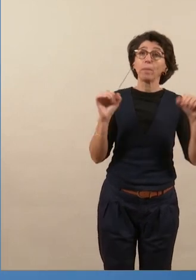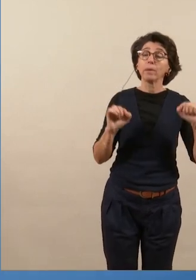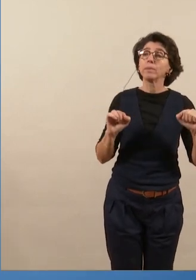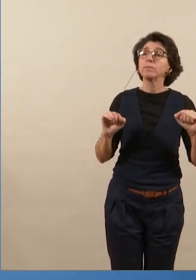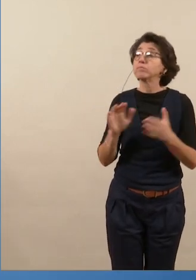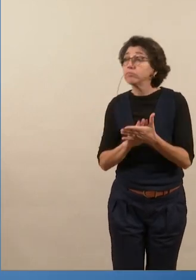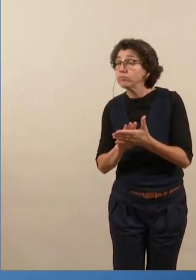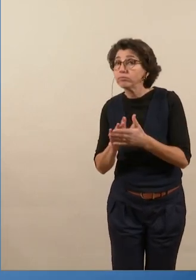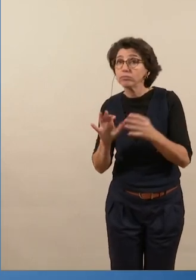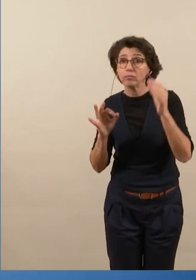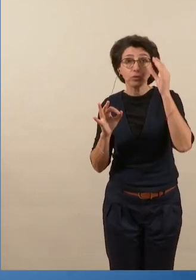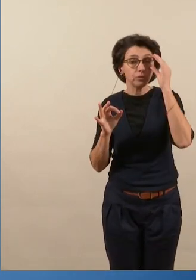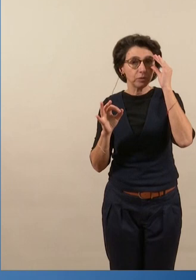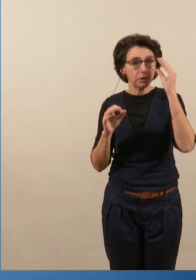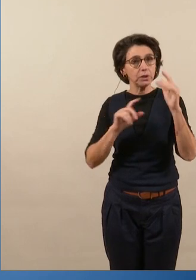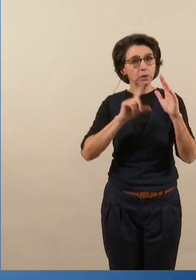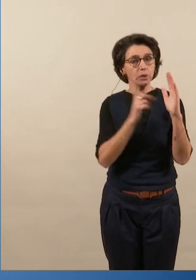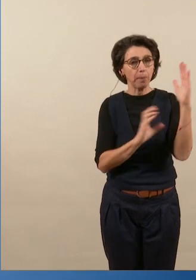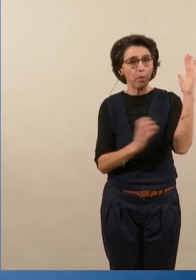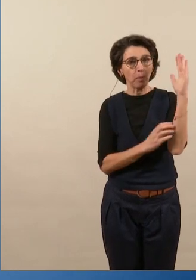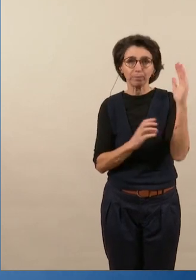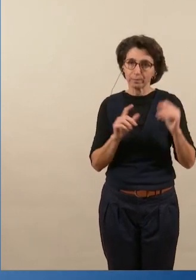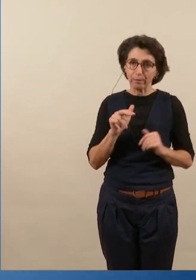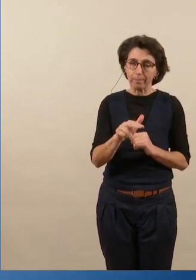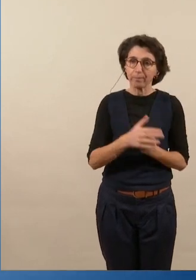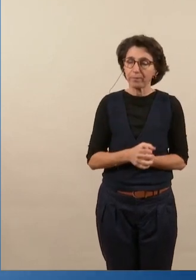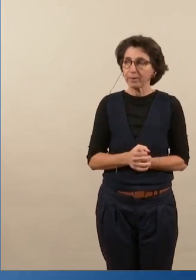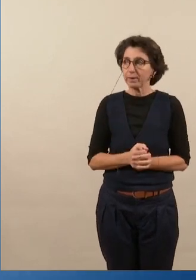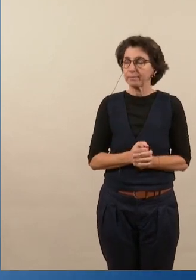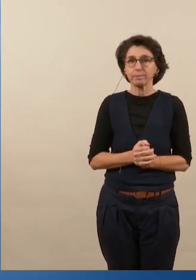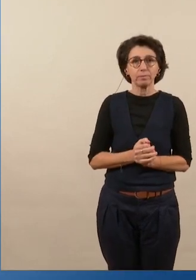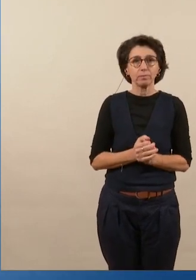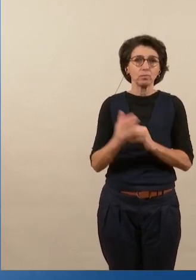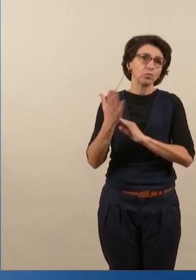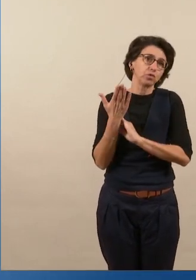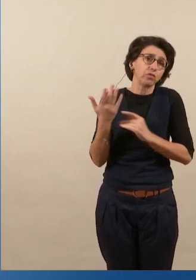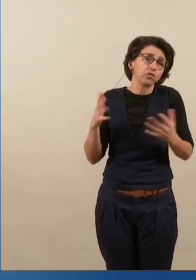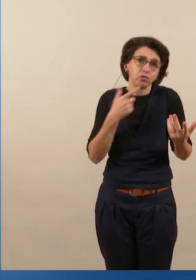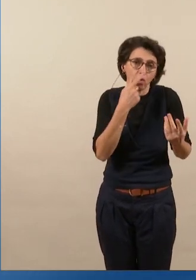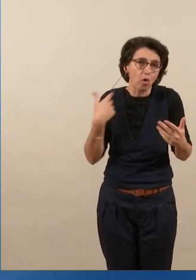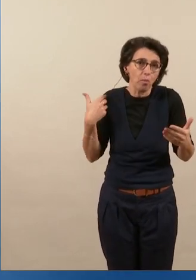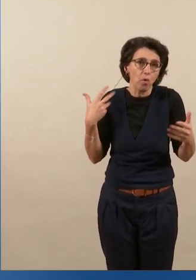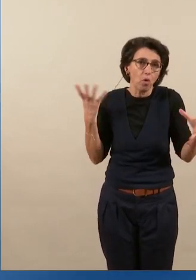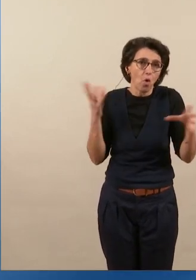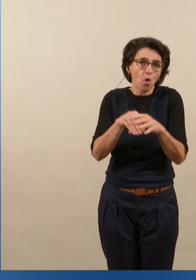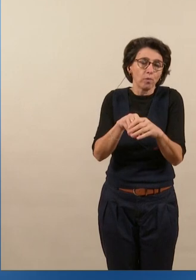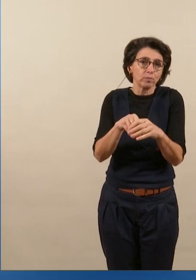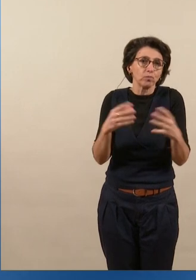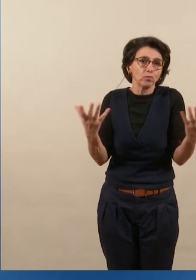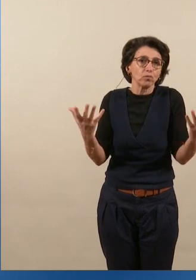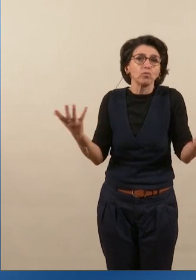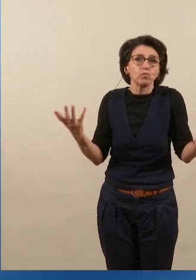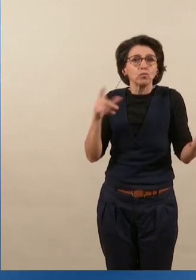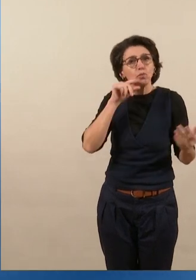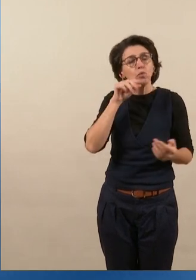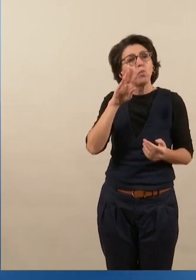pardon oui oui il y a votre amendement vous voulez le présenter il a été présenté j'avais l'impression qu'il il a été présenté par Monsieur BFA tout à l'heure